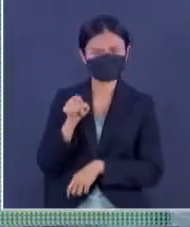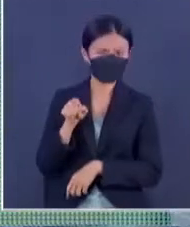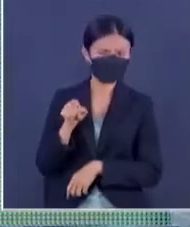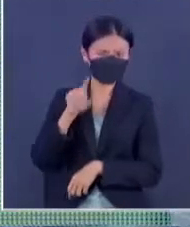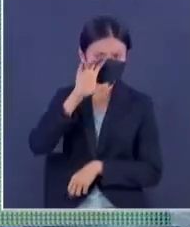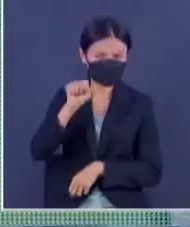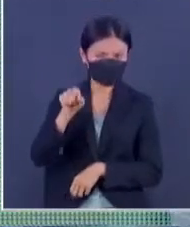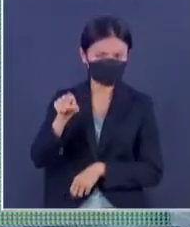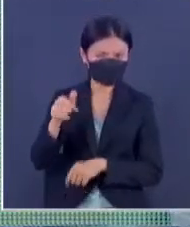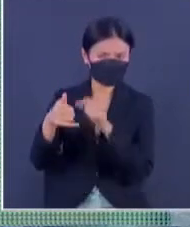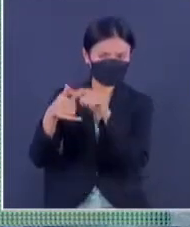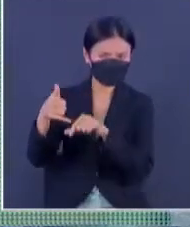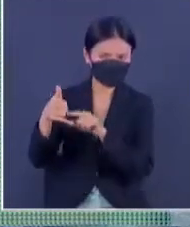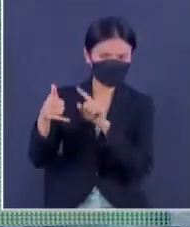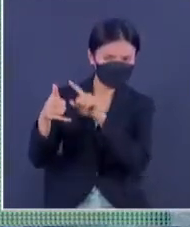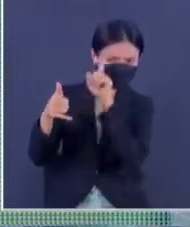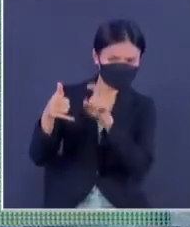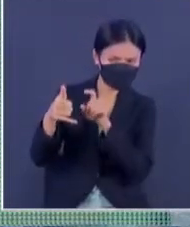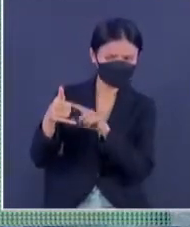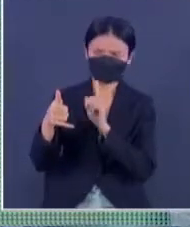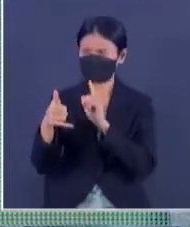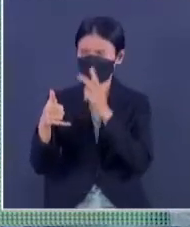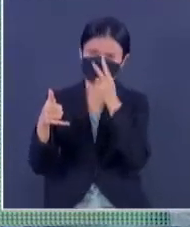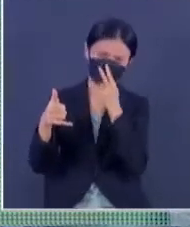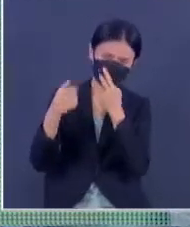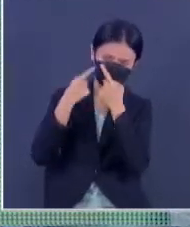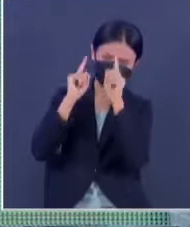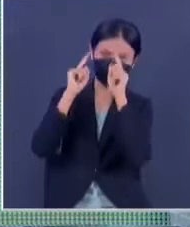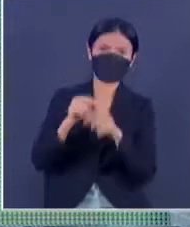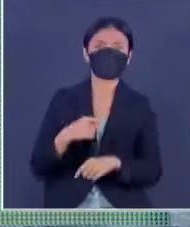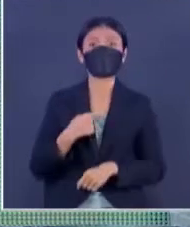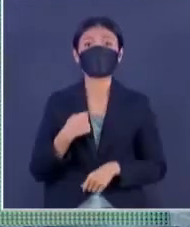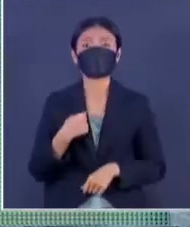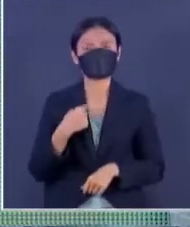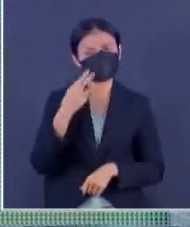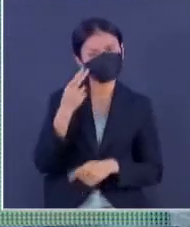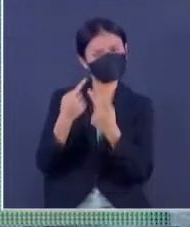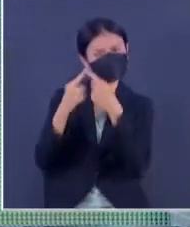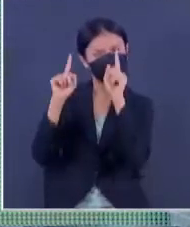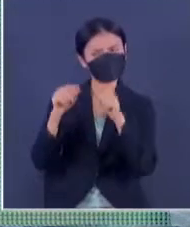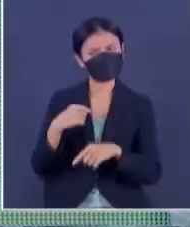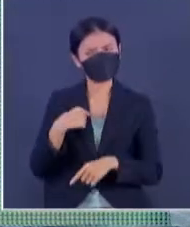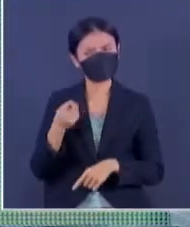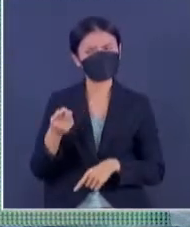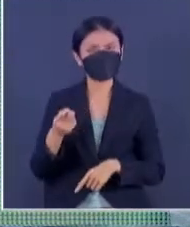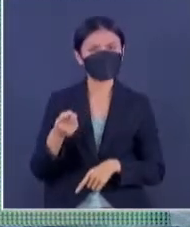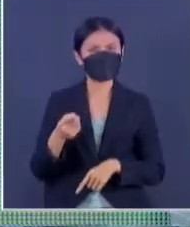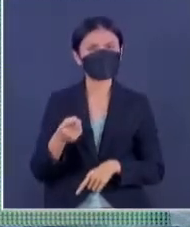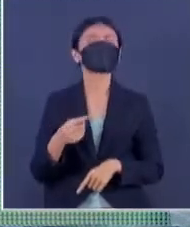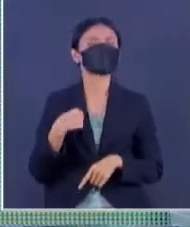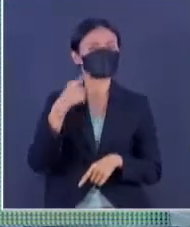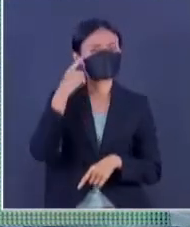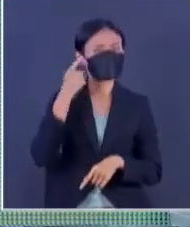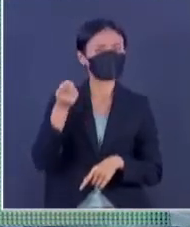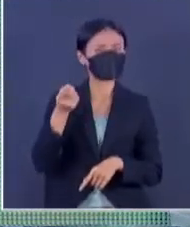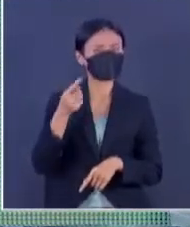ร์นี้แล็ปท็อปรุ่นนี้นะคะราคาไม่น่าจะ 2,000 บาทสุดท้ายออกกลอุบายค่ะประวิงเวลาให้คนร้ายอยู่ที่ร้านหลังจากนั้น